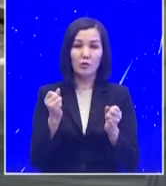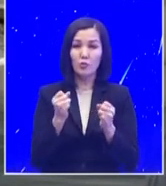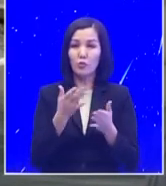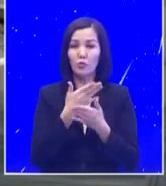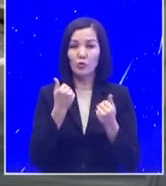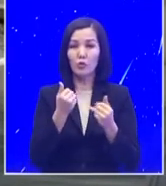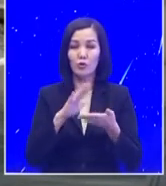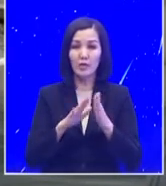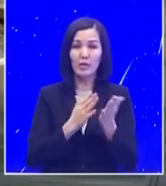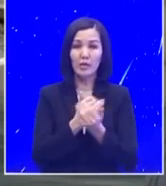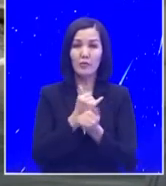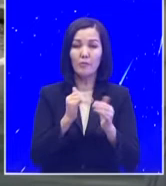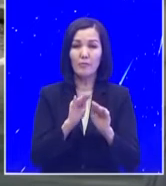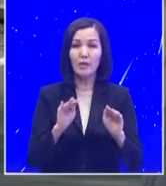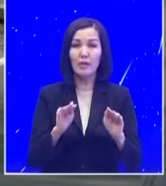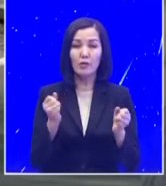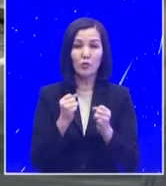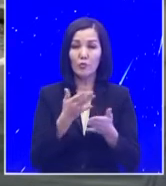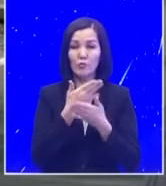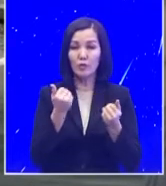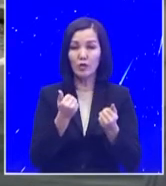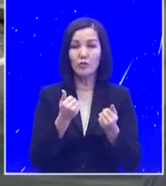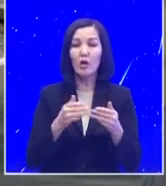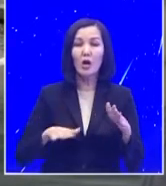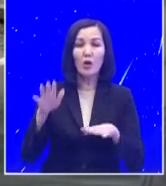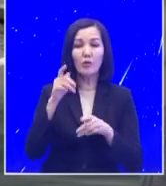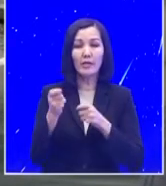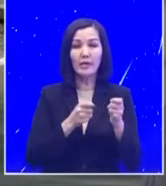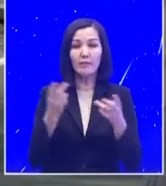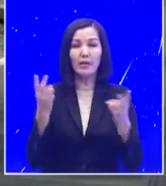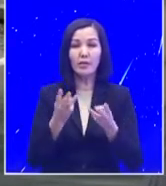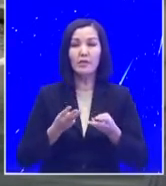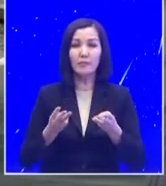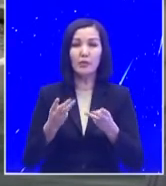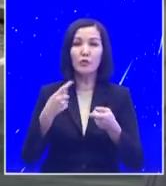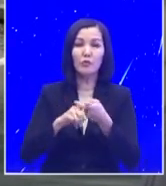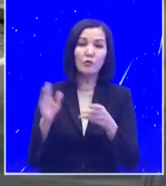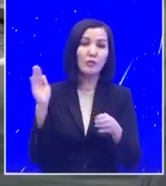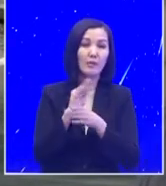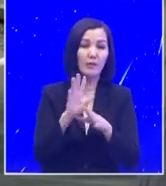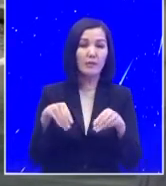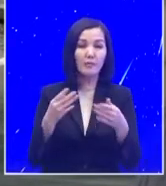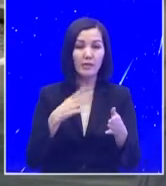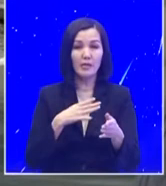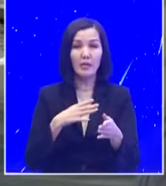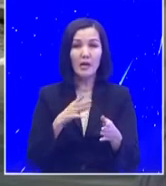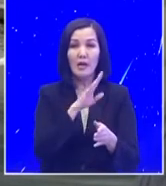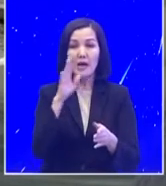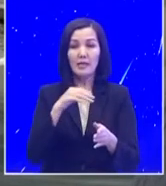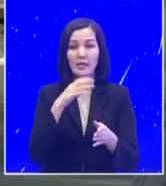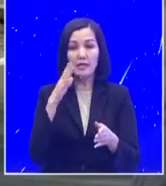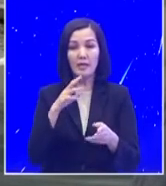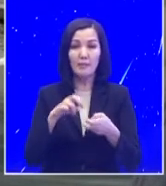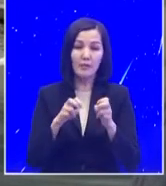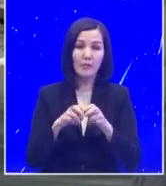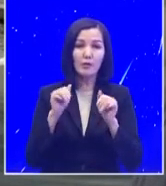жағдайды жасап отырмыз. Оқушыларымыз тоңып отырған жоқ. Аудан әкімдігі қажетті отындарды қосымша бөліп қарастырды. Ата-аналар мәселені